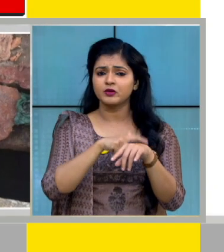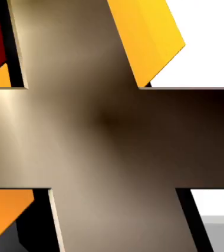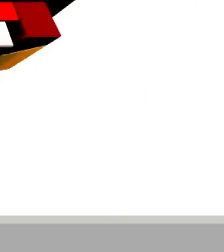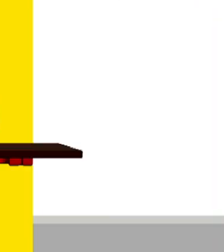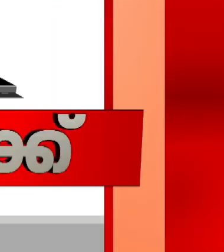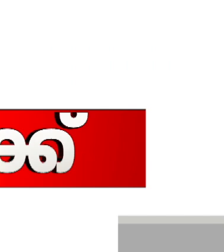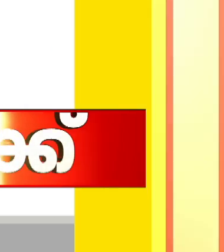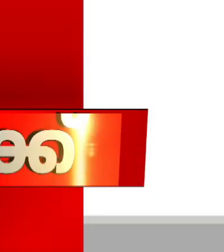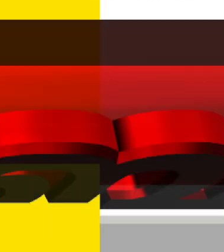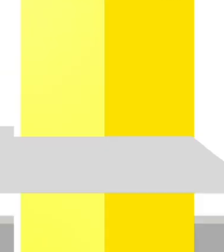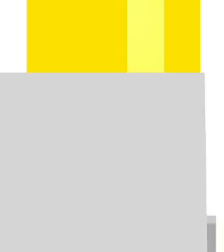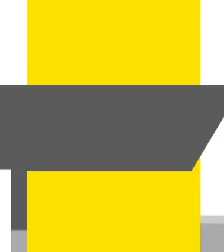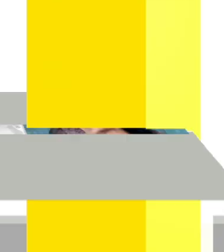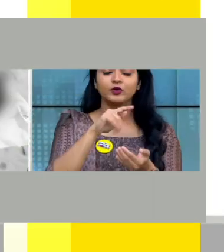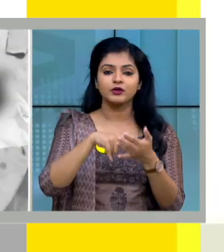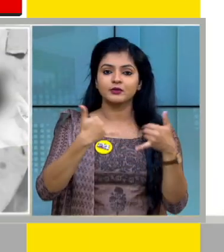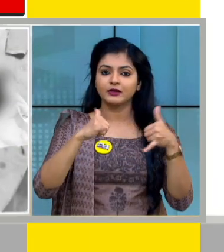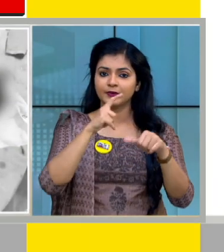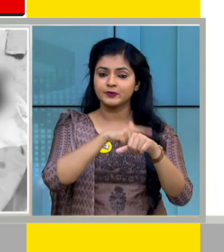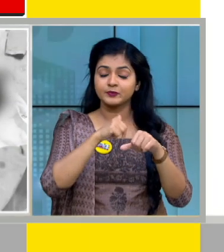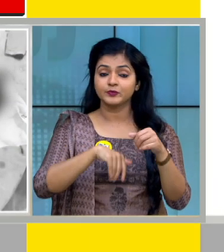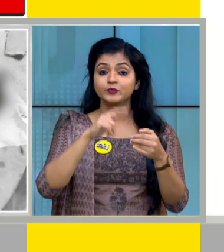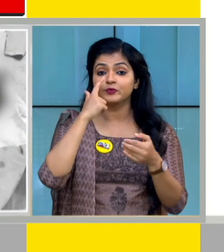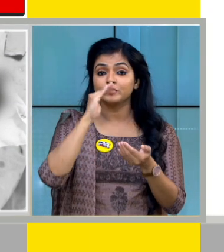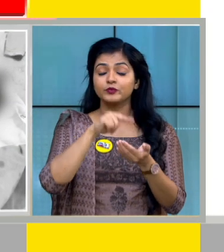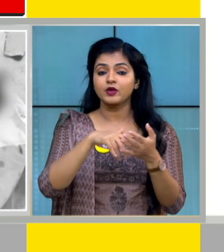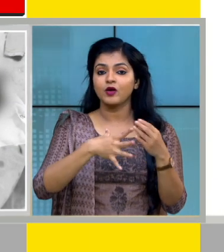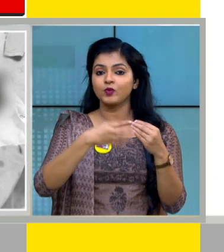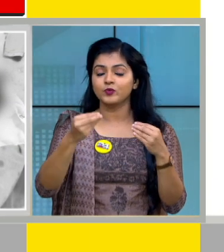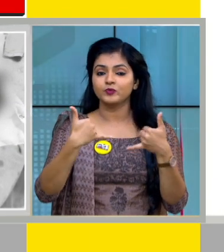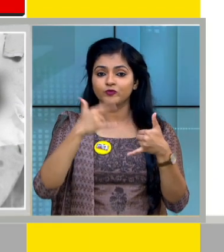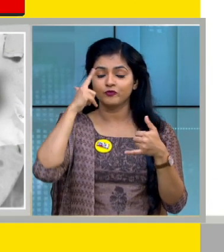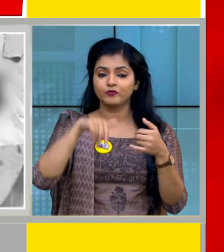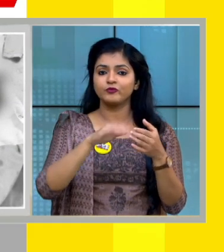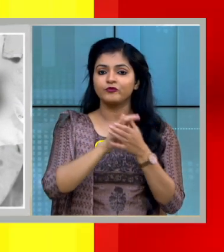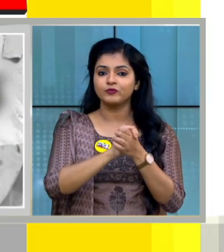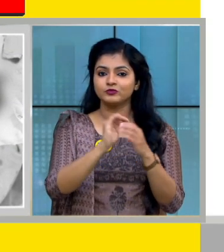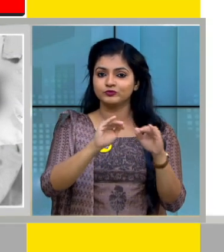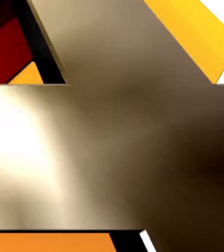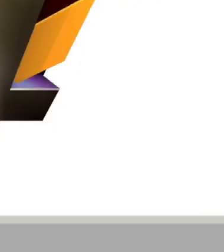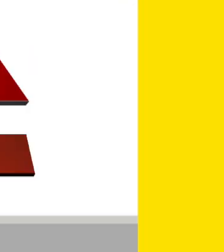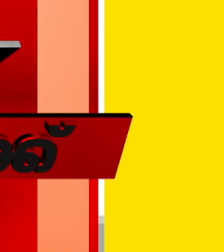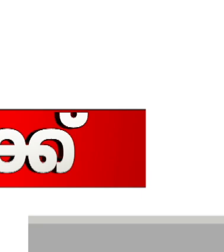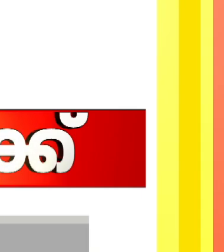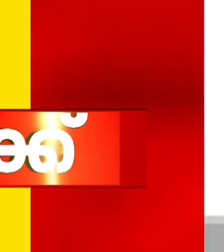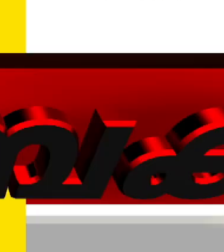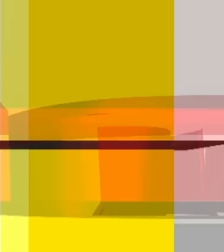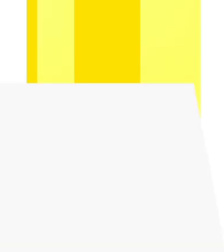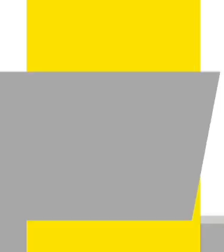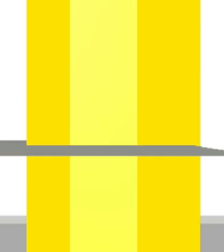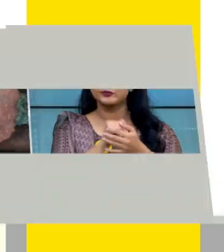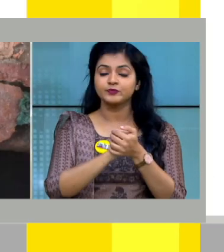കുട്ടിക്ക് അതൊരു പ്ലേ ടൈം ആയിരുന്നു. അങ്ങനെ കുട്ടി കളിക്കാൻ വേണ്ടി പുറത്തിറങ്ങുകയായിരുന്നു. മറ്റു കൂട്ടുകാരുമൊക്കെ ഉണ്ടായിരുന്നു. അപ്പോൾ ഈ ലക്ഷ്മി